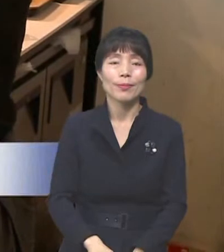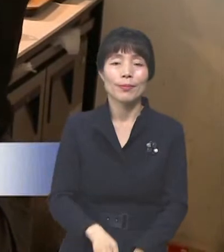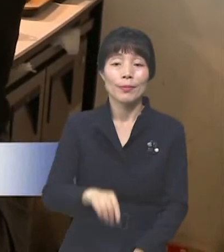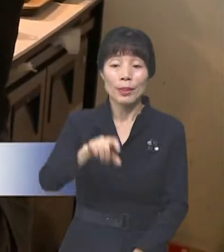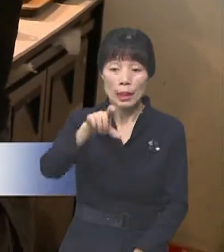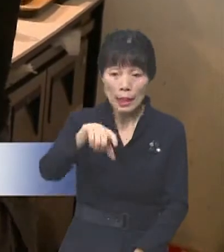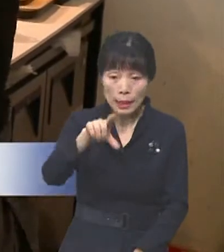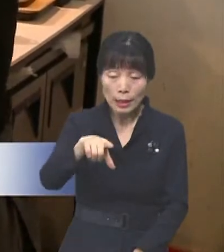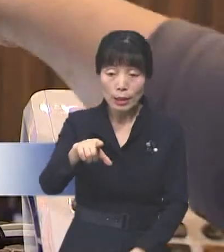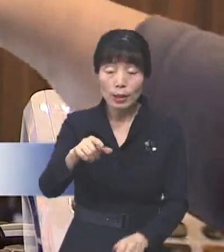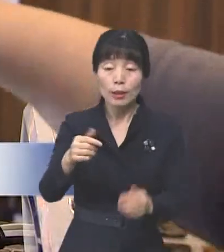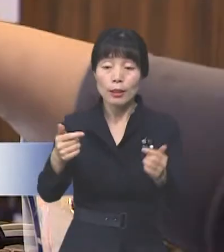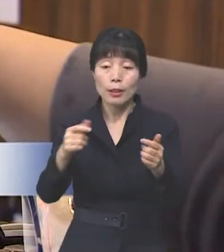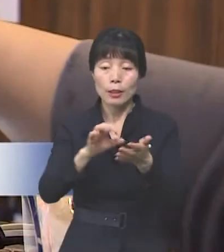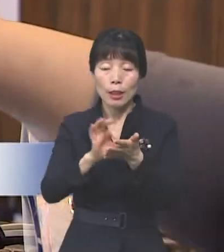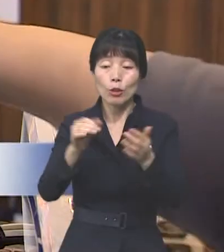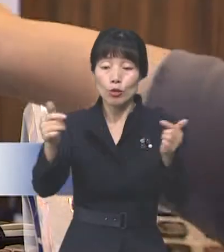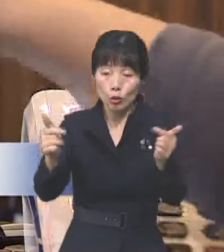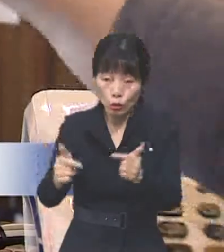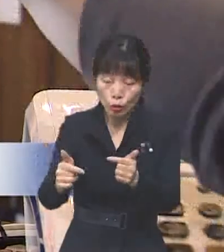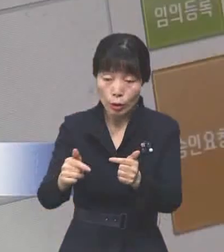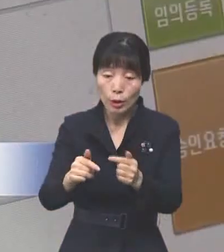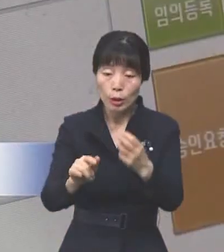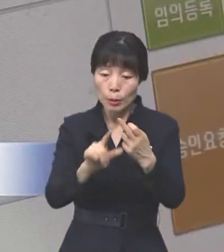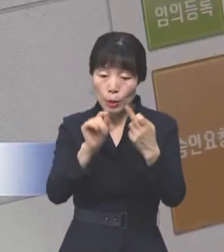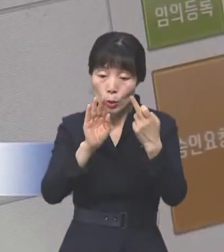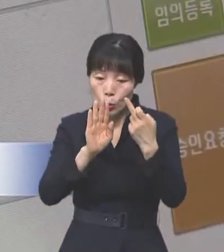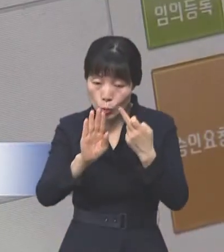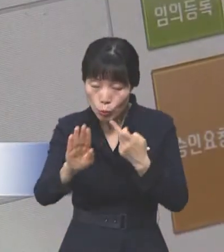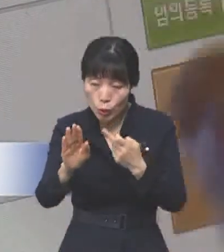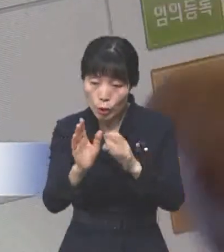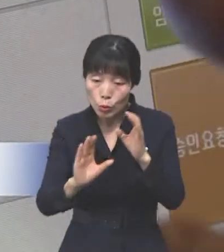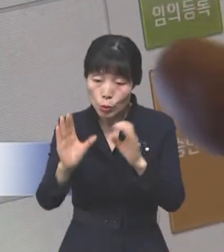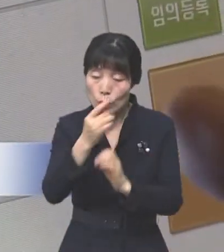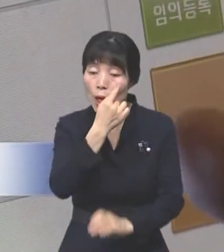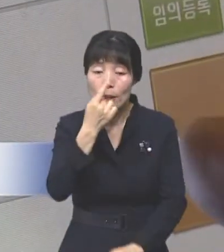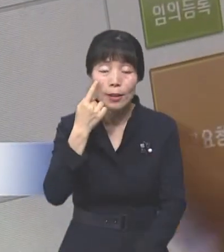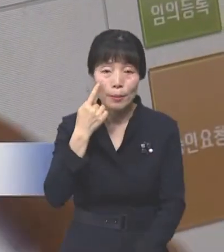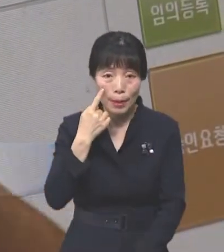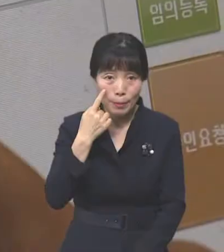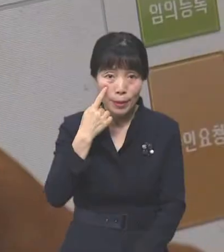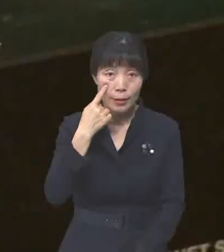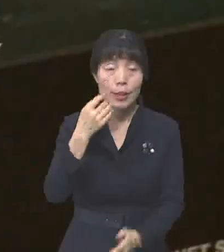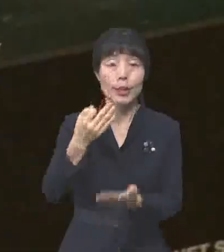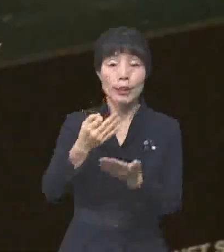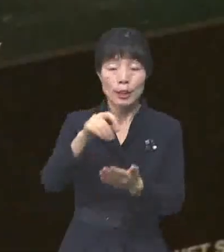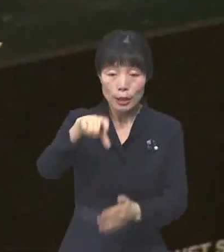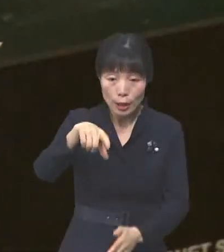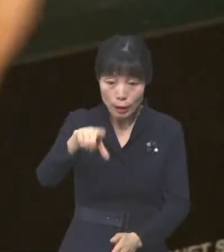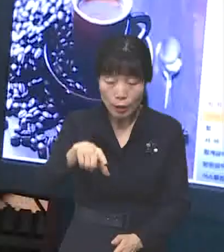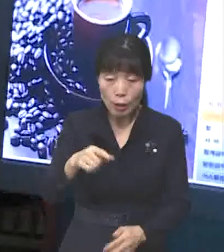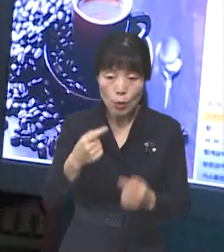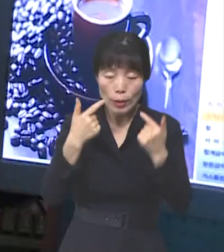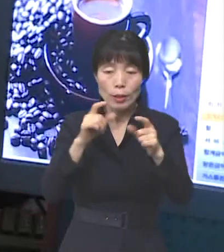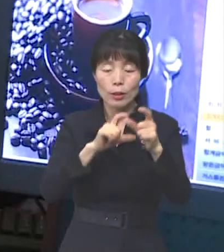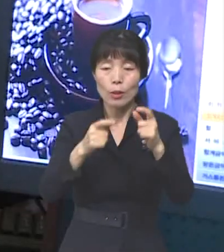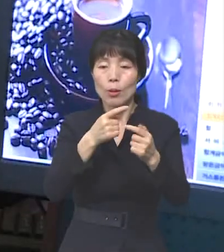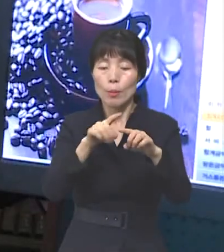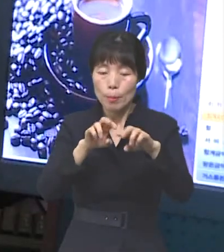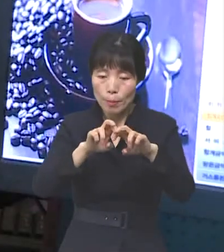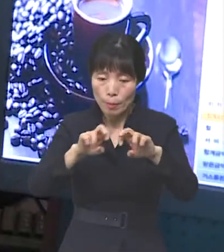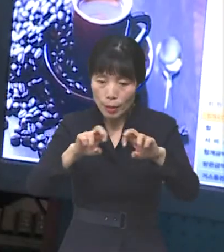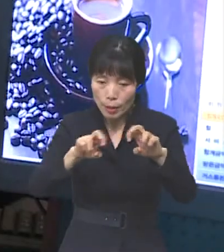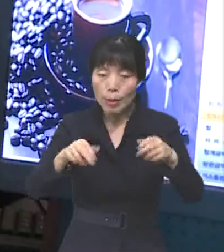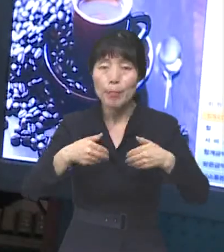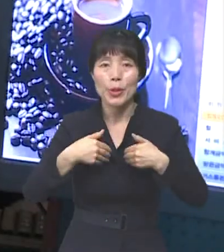혜택이 축소된 11월 이후 결제액을 추가로 확인해 지역 내 소비 동향을 보다 면밀히 파악할 필요가 있다고